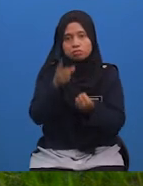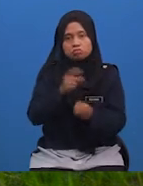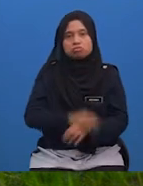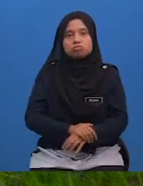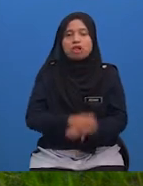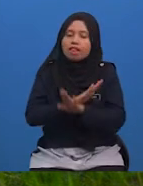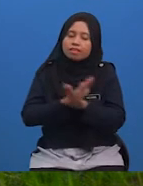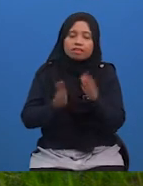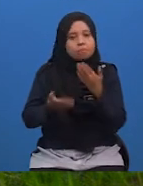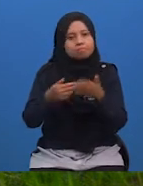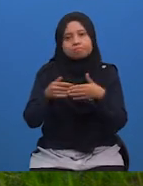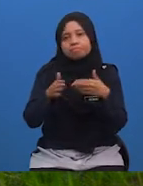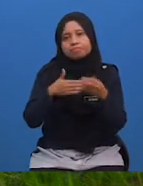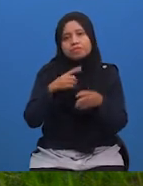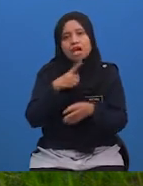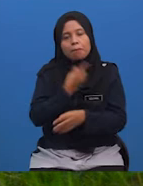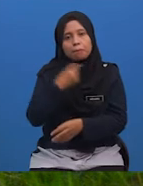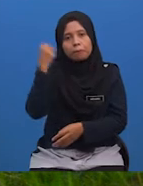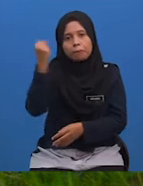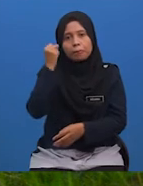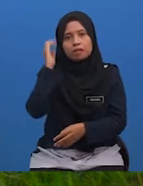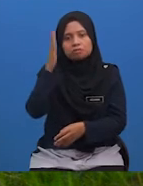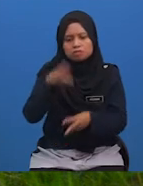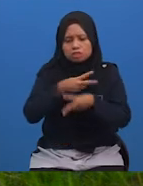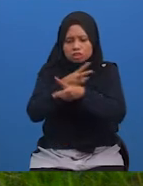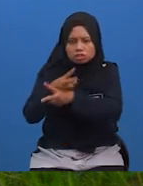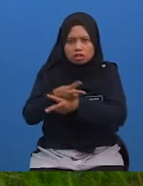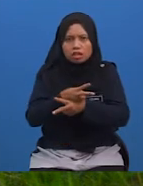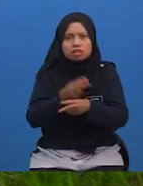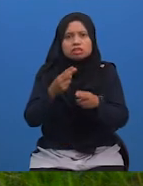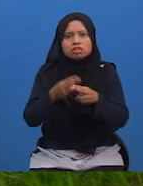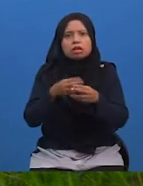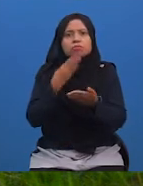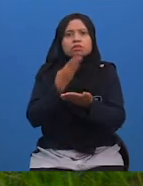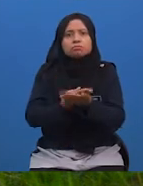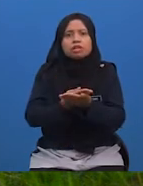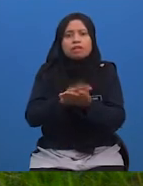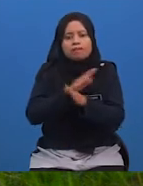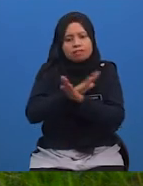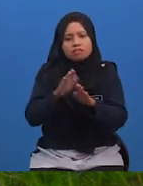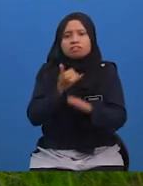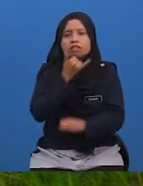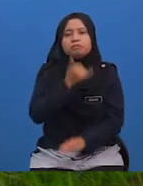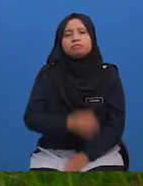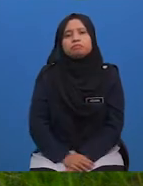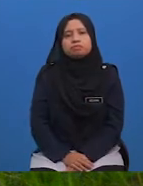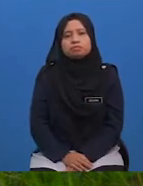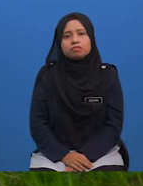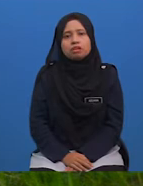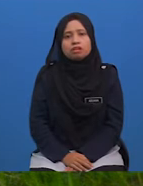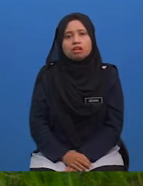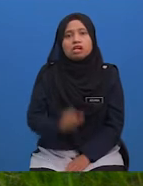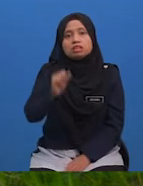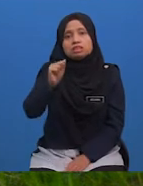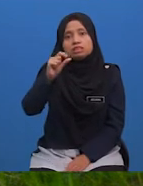Tidak mengapa. Kami sentiasa akan menjaga nama baik masyarakat kami yang tidak bersalah. Sang